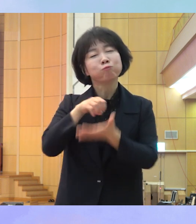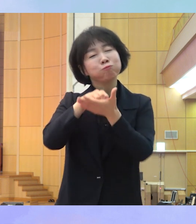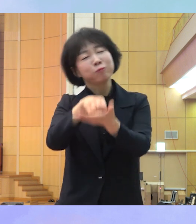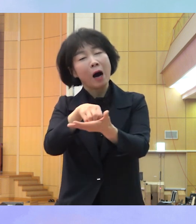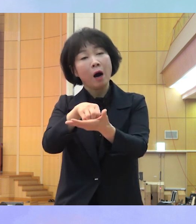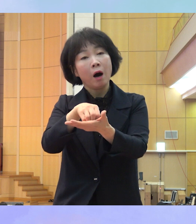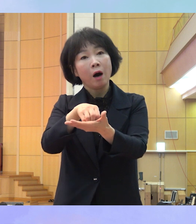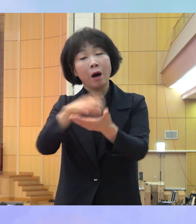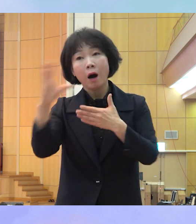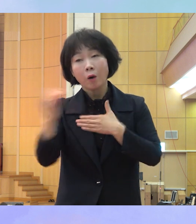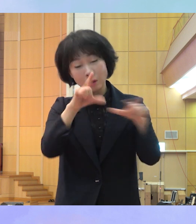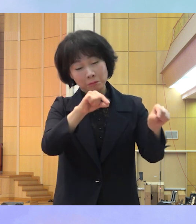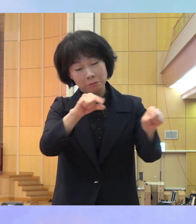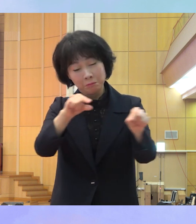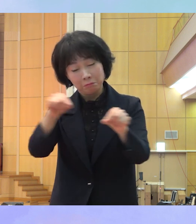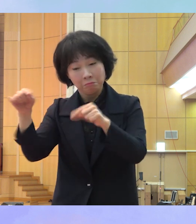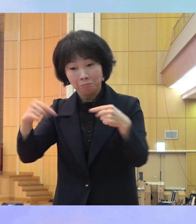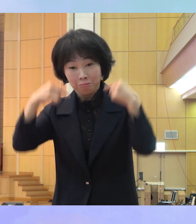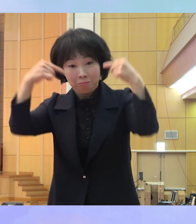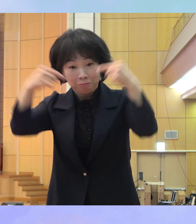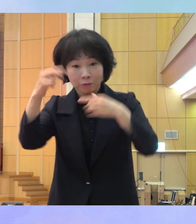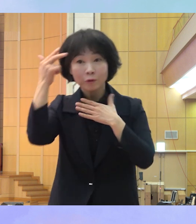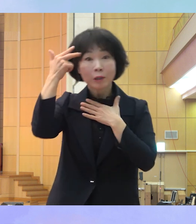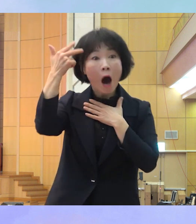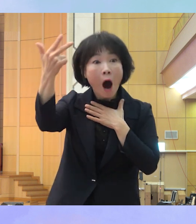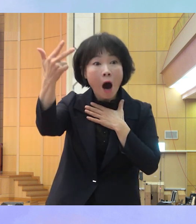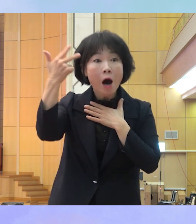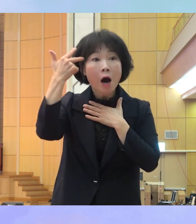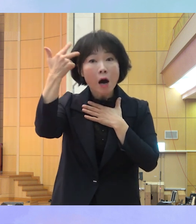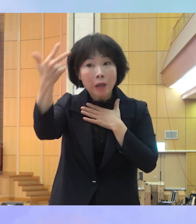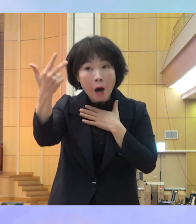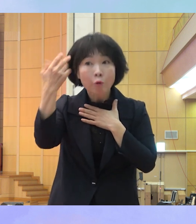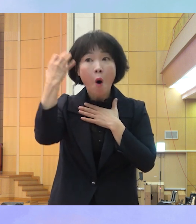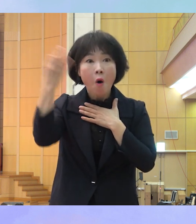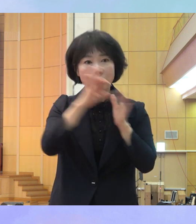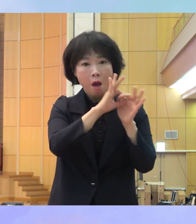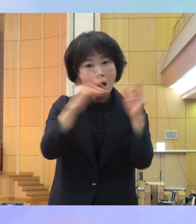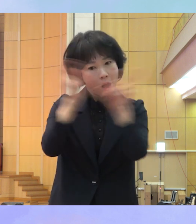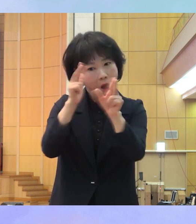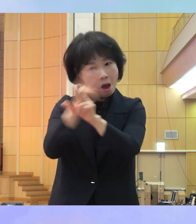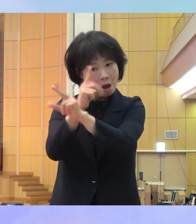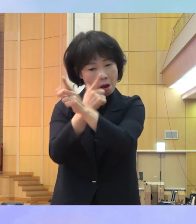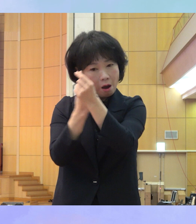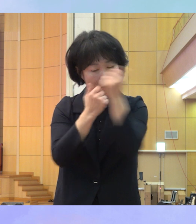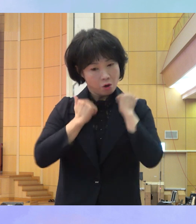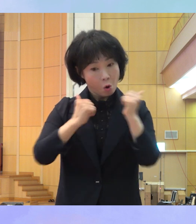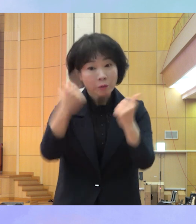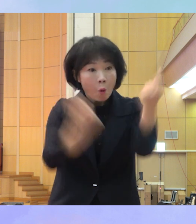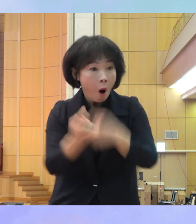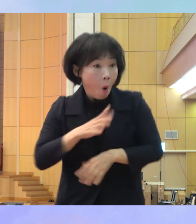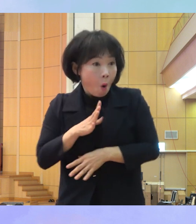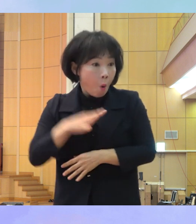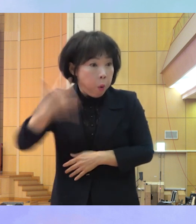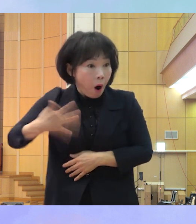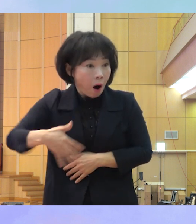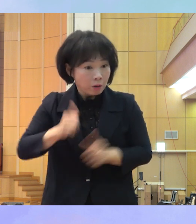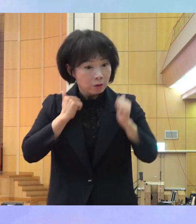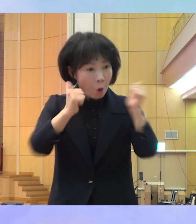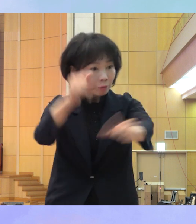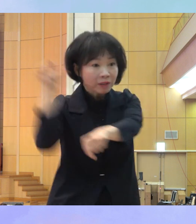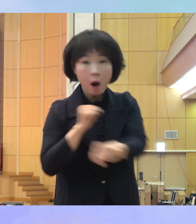성찬식에 참여하고 그리고 그 다음 주에도 교회를 잘 나옵니다. 사람들이